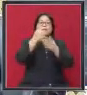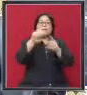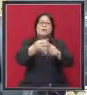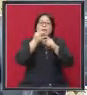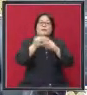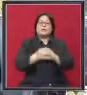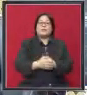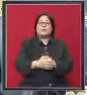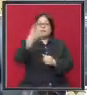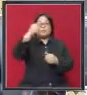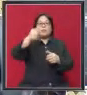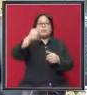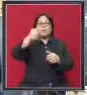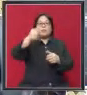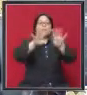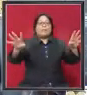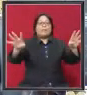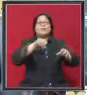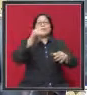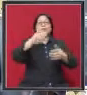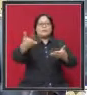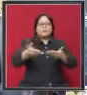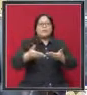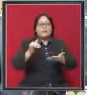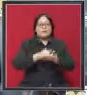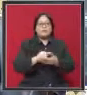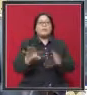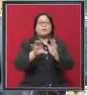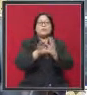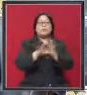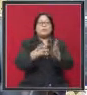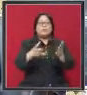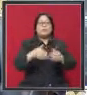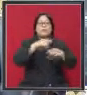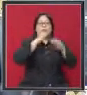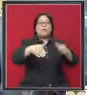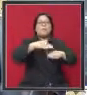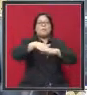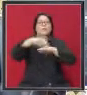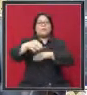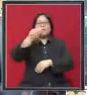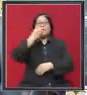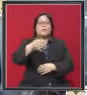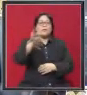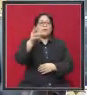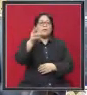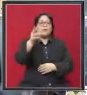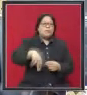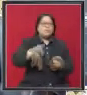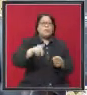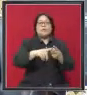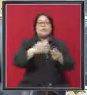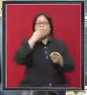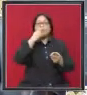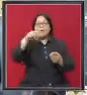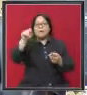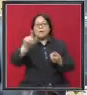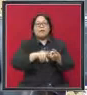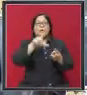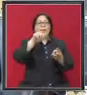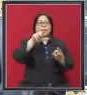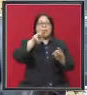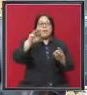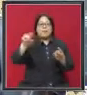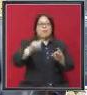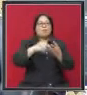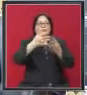bantuan khas bagi frontliner yang tidak diundang ni, iaitu kepada penghantar-penghantar makanan, Food Grab, Food Panda, Lala Move,